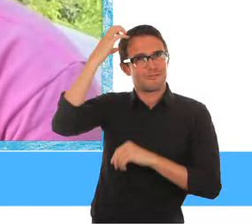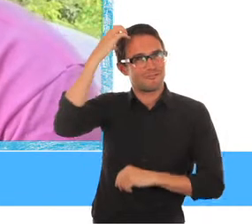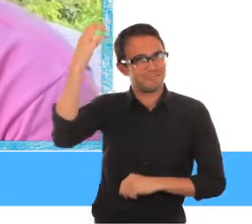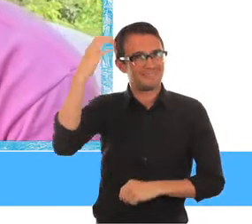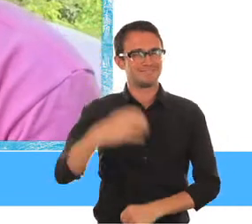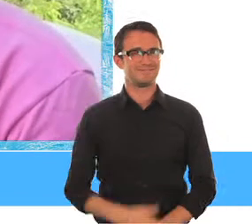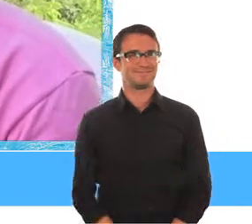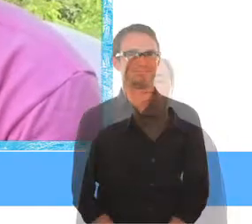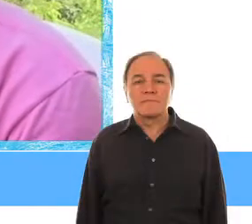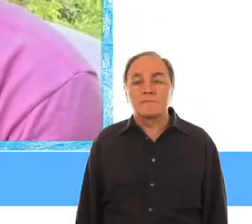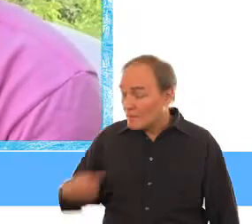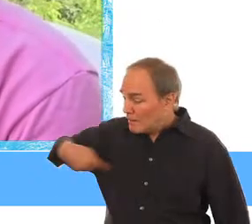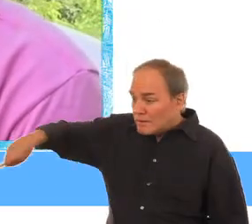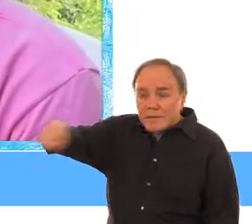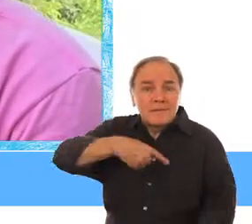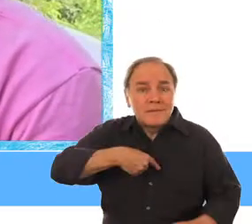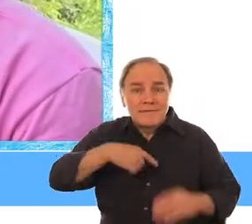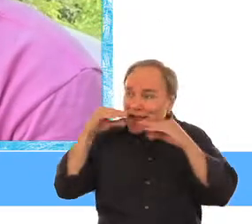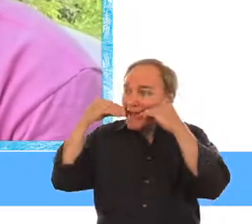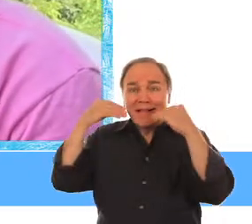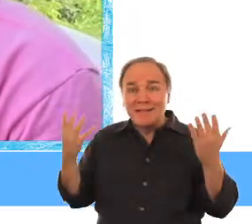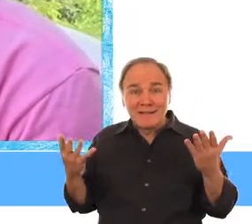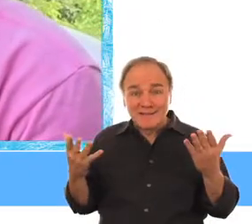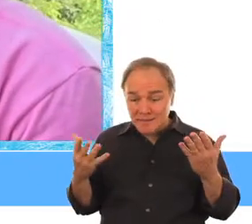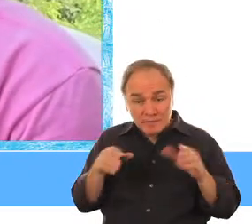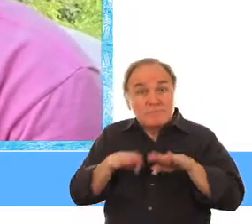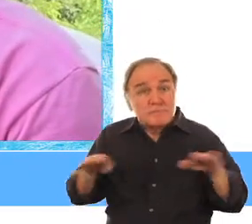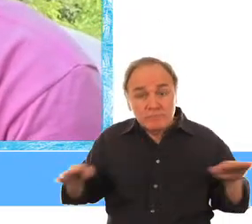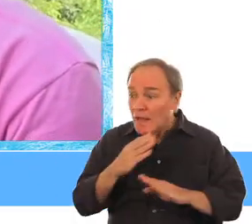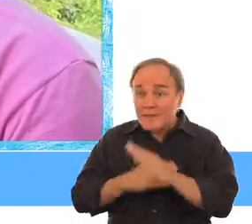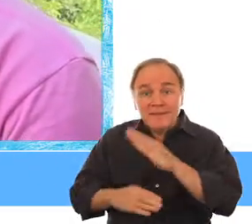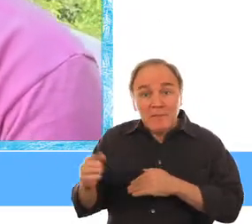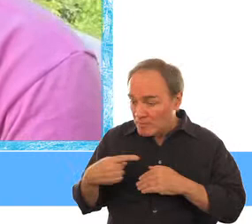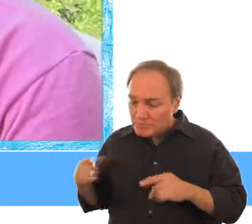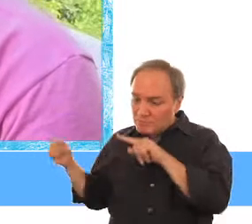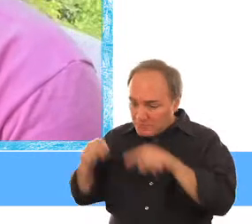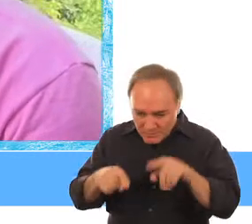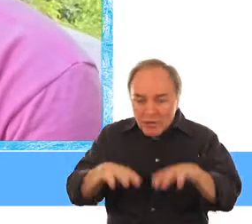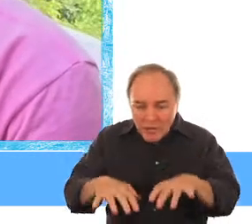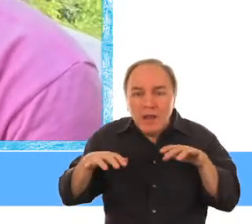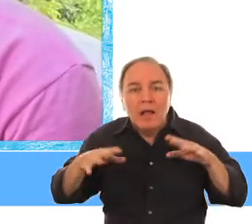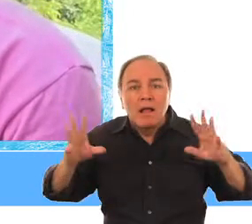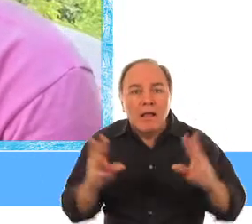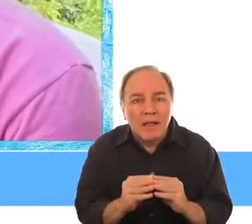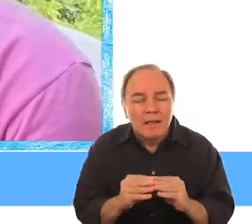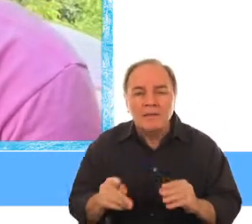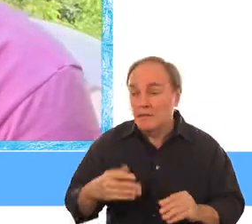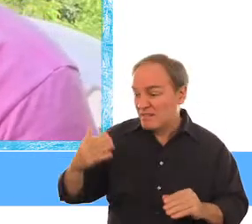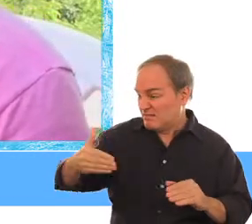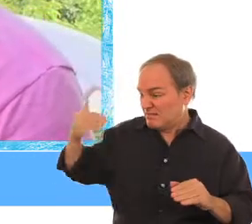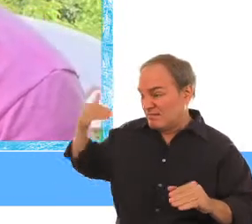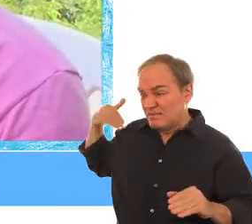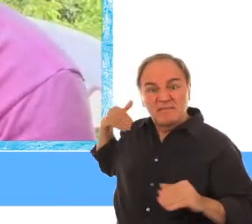Mukandai Senga Alodi, 17 ans. Nous sommes très heureux, en tant qu'enfants handicapés, d'assister à cette réunion. Parce que lors des